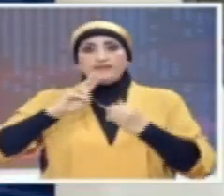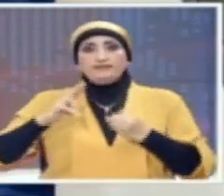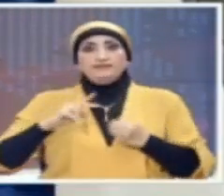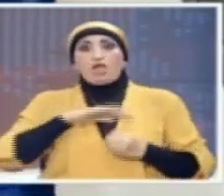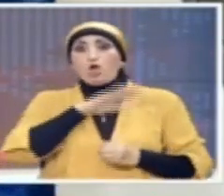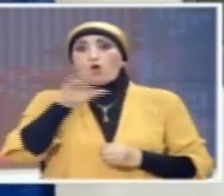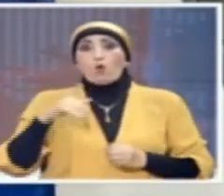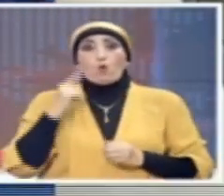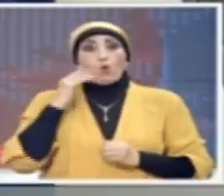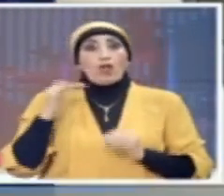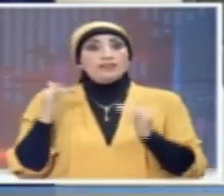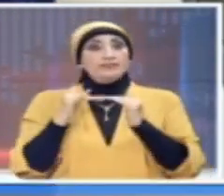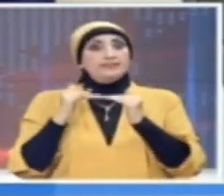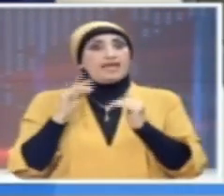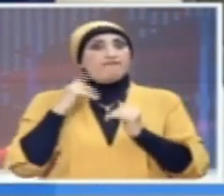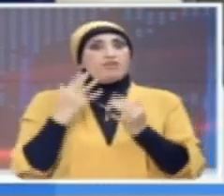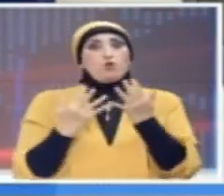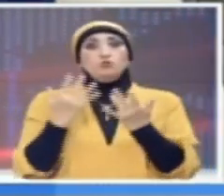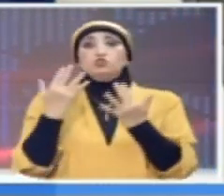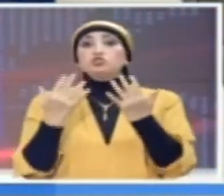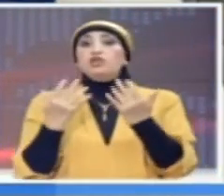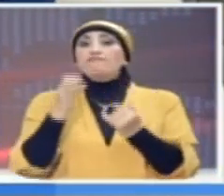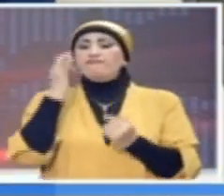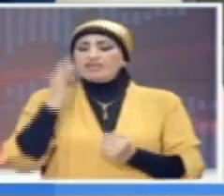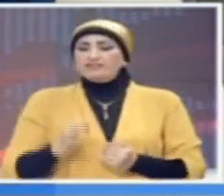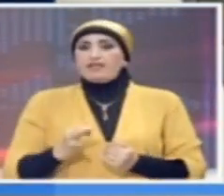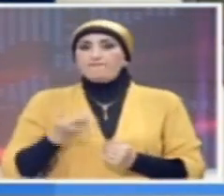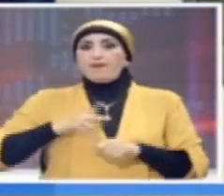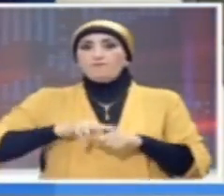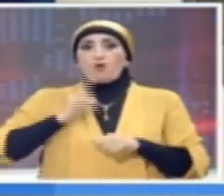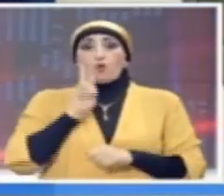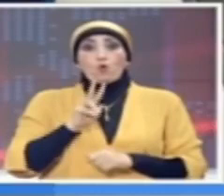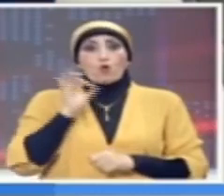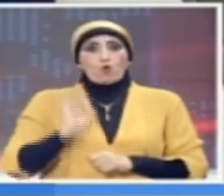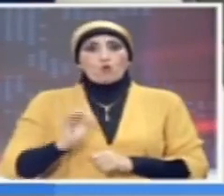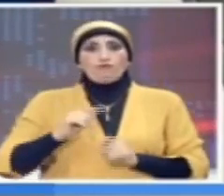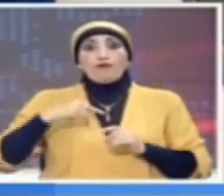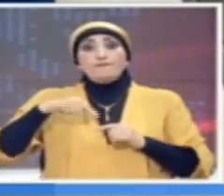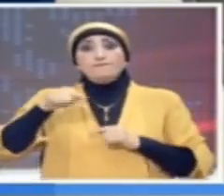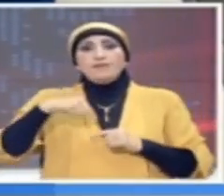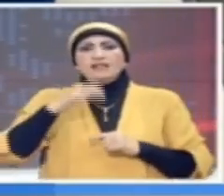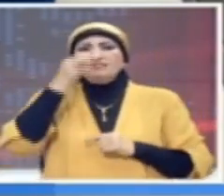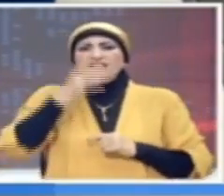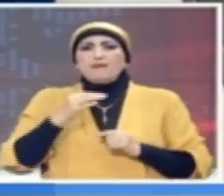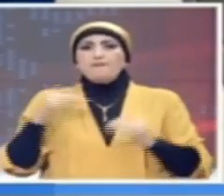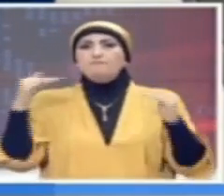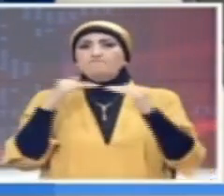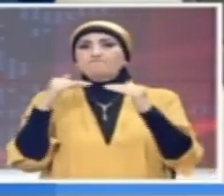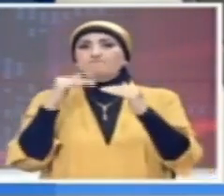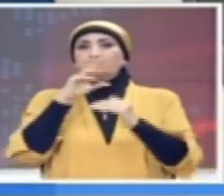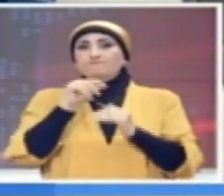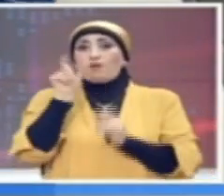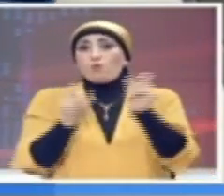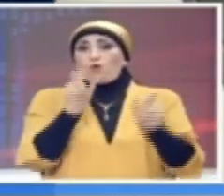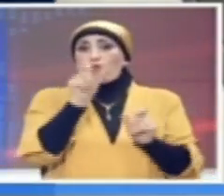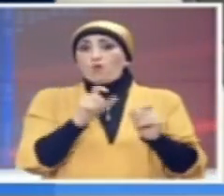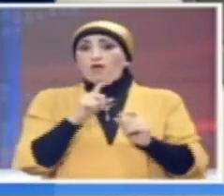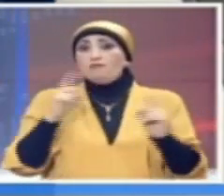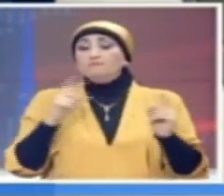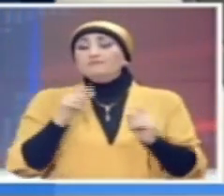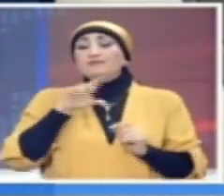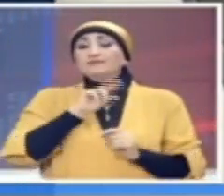كافة، مشددا على الالتزام بالحيادية والشفافية والوقوف على مسافة واحدة في التعامل مع